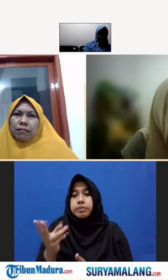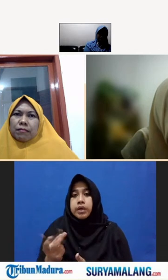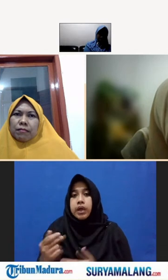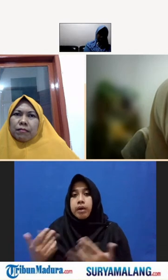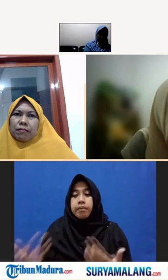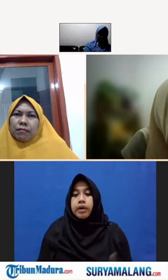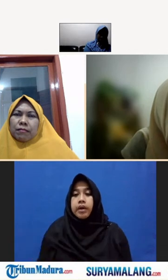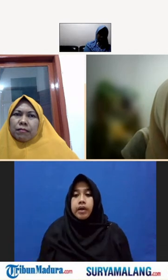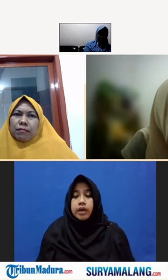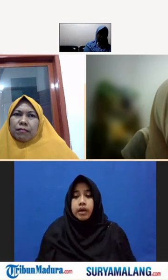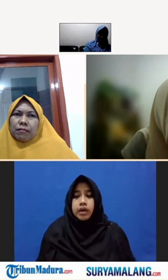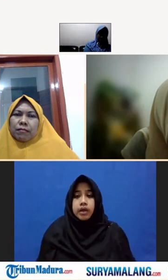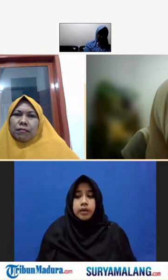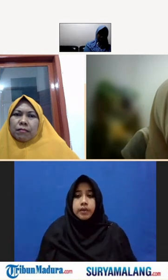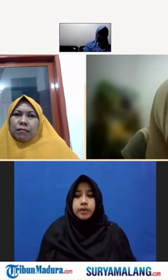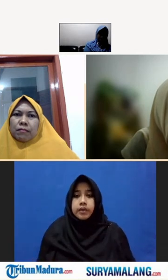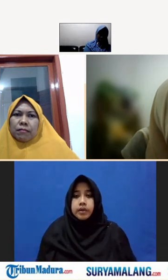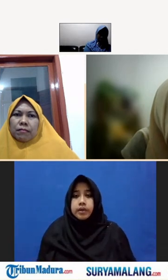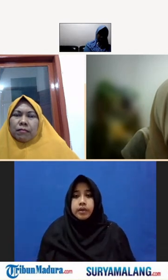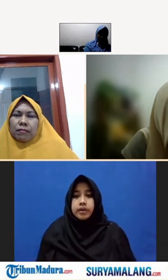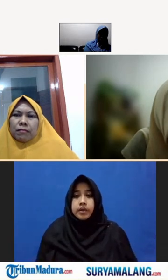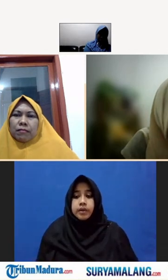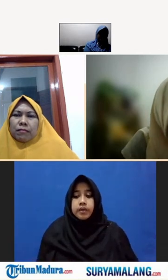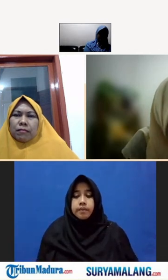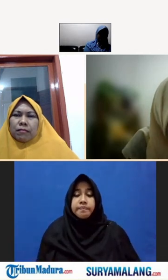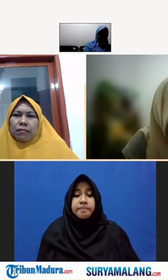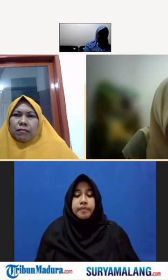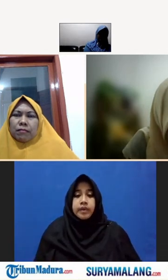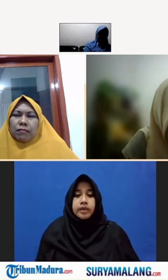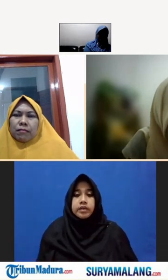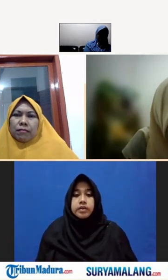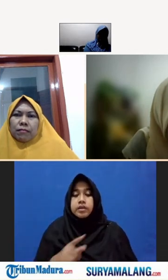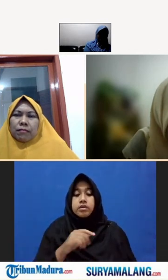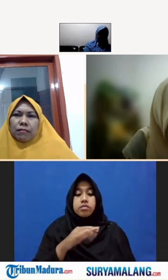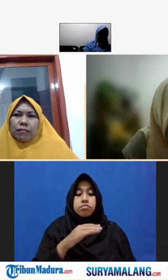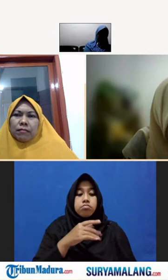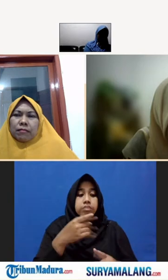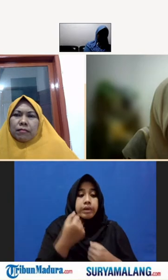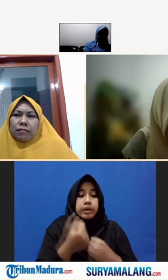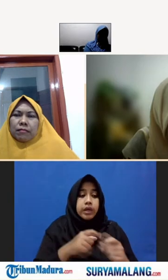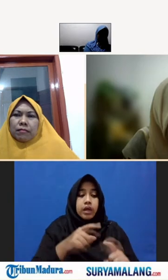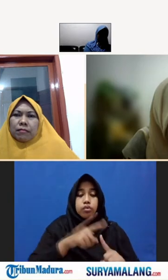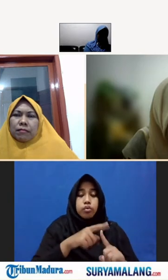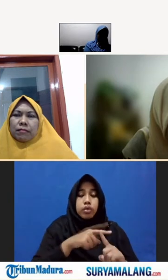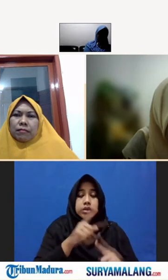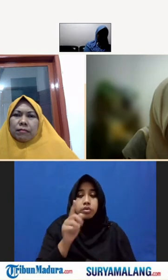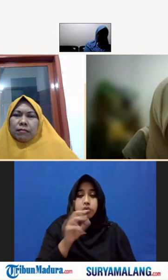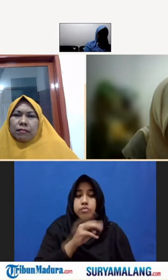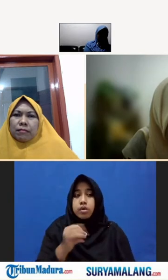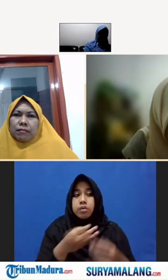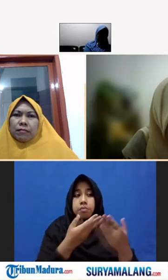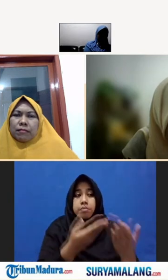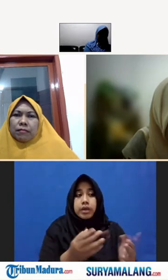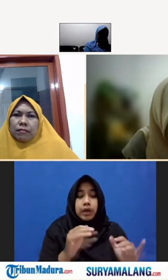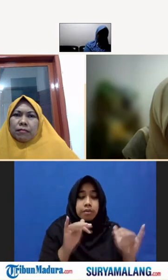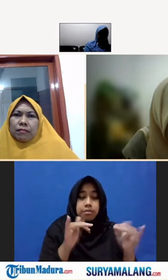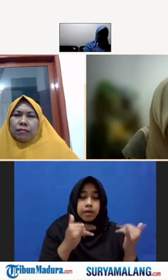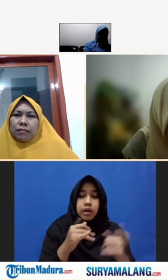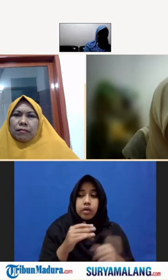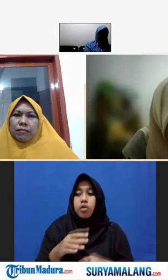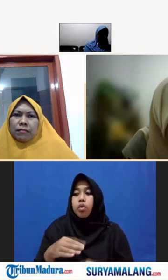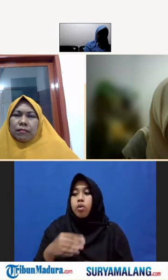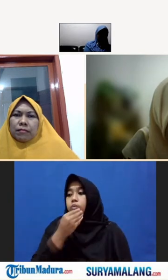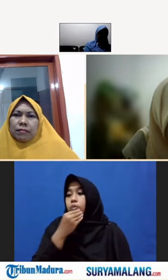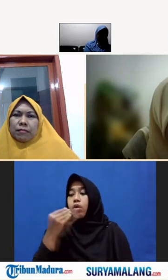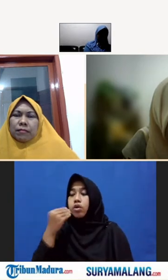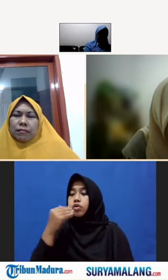mereka sudah melakukan tugas seminggu seperti itu kita belikan mainan atau mereka pernah juga kalau bulan puasa full kita belikan